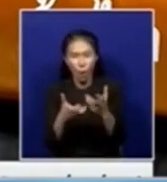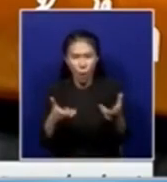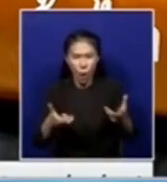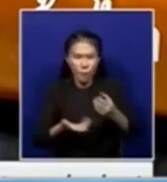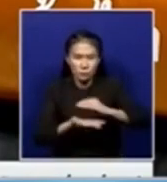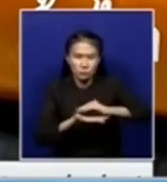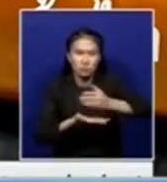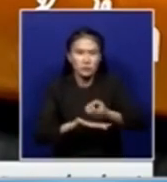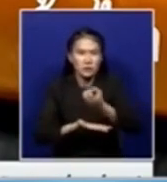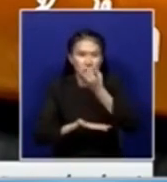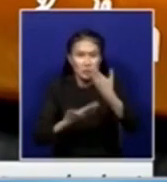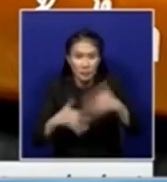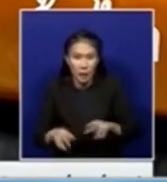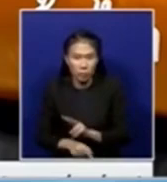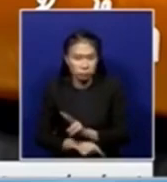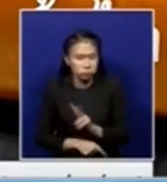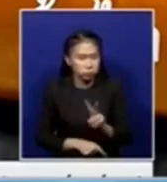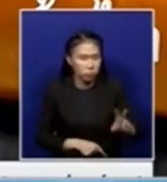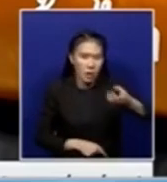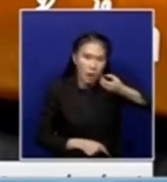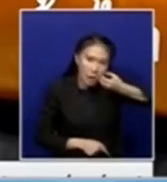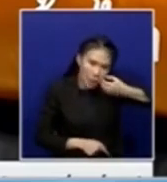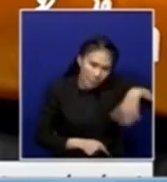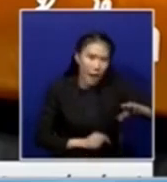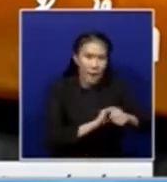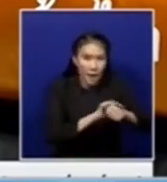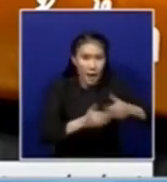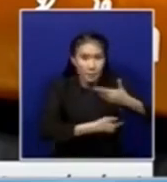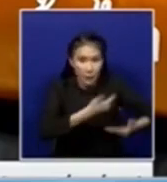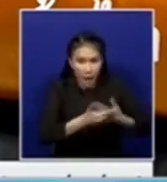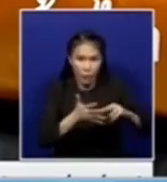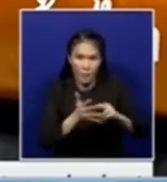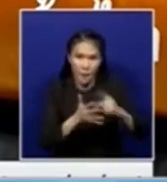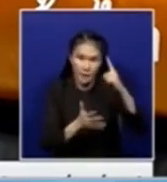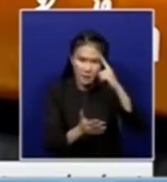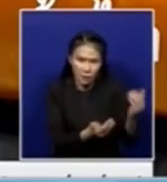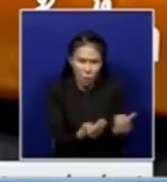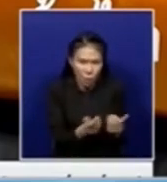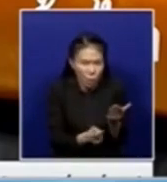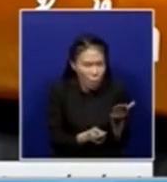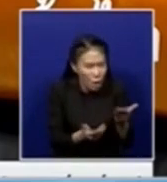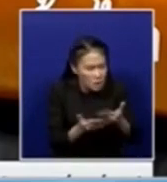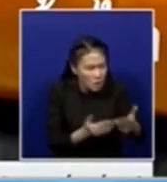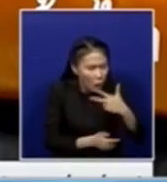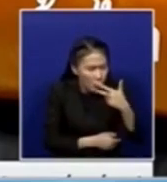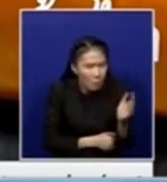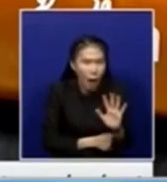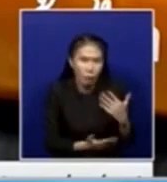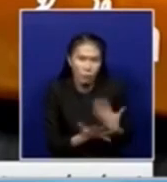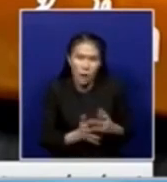อาจดึงดูดคนที่มีความสามารถกว่านี้มาเป็นรัฐมนตรีคลังได้นี่เขาทวิตไปนะคะซึ่งจำเป็นต้องเอาข้าราชการ